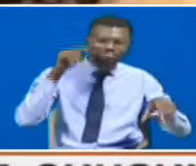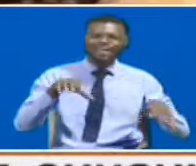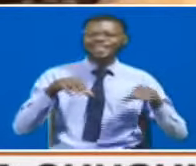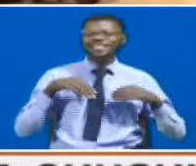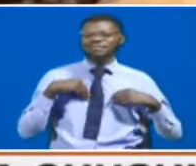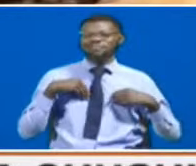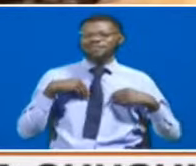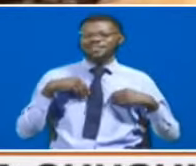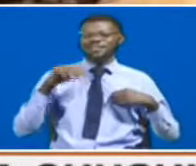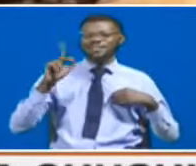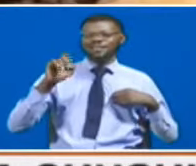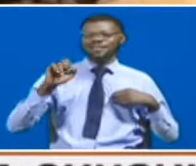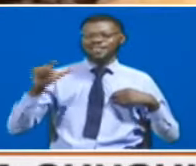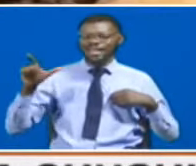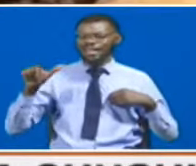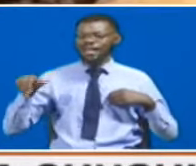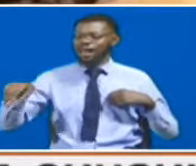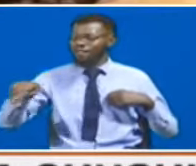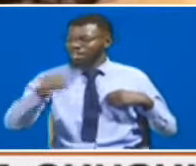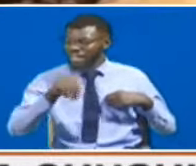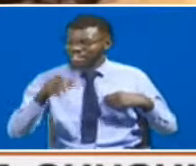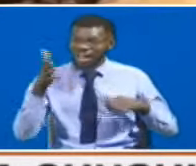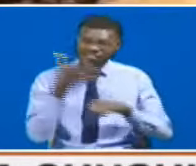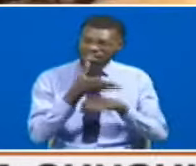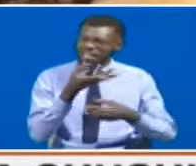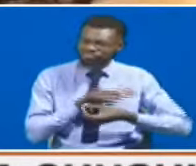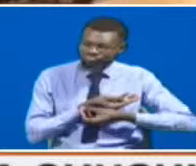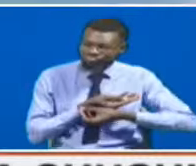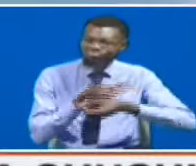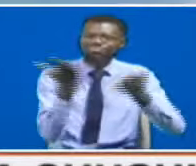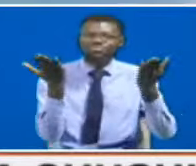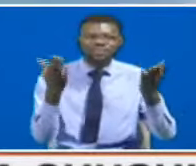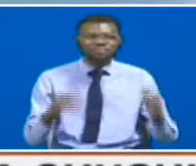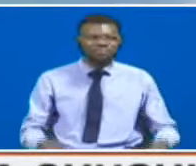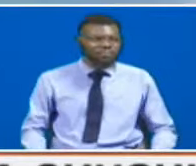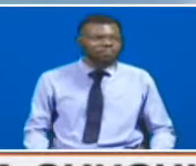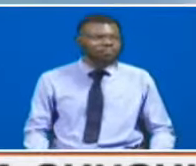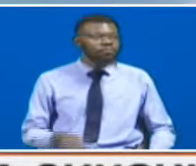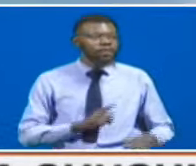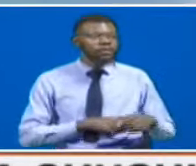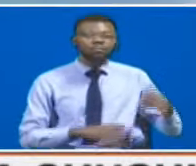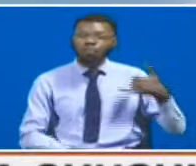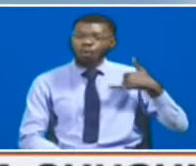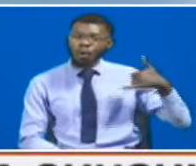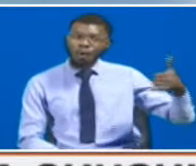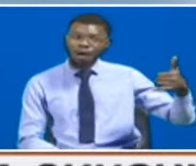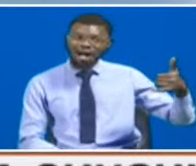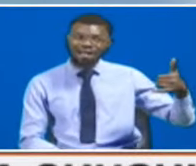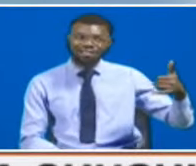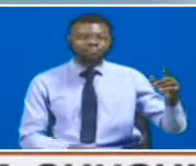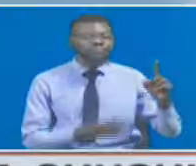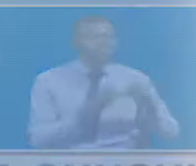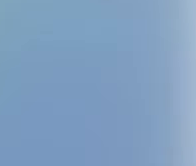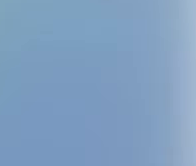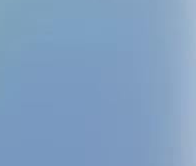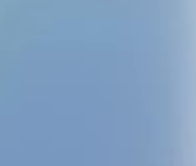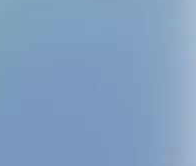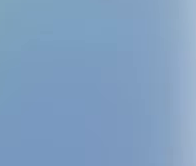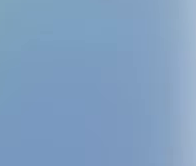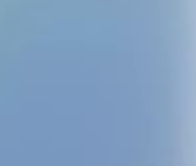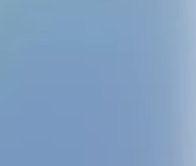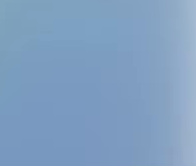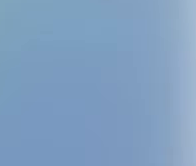Chemicals pekee ndiyo iliyosambaza mbolea ghushi. Kwenye simu ya kwanza ya tarehe 4, Kell inasema